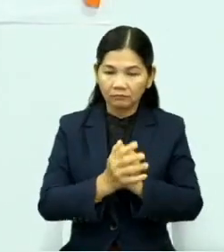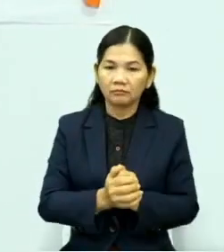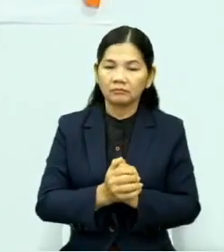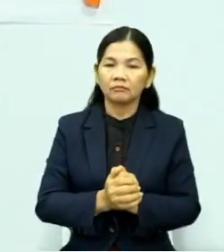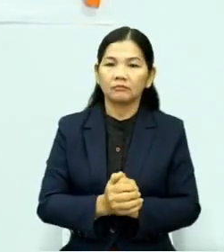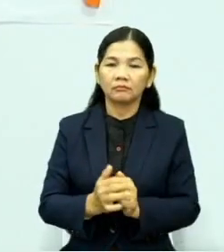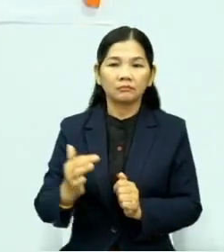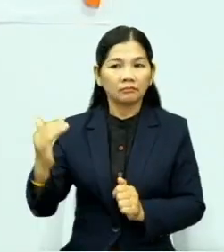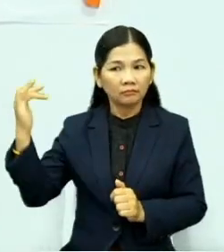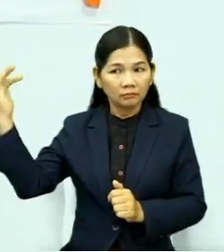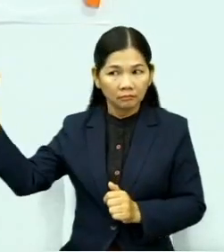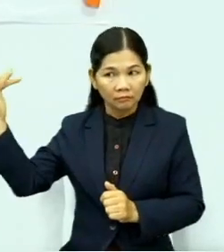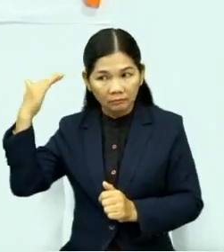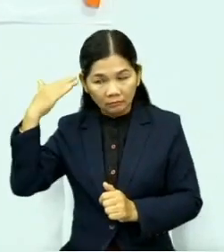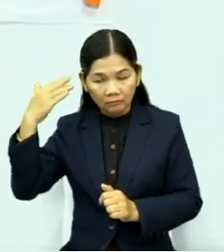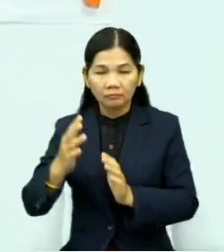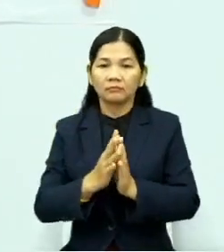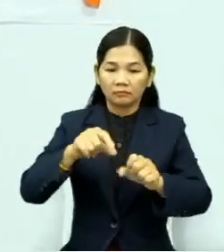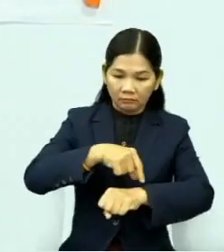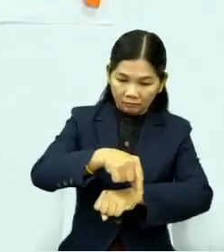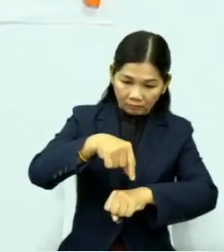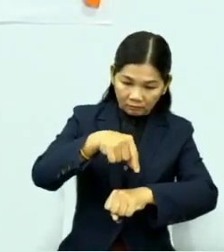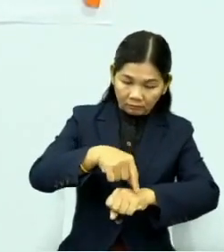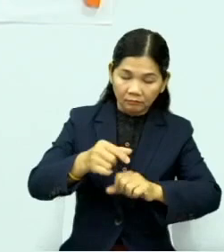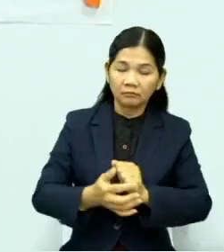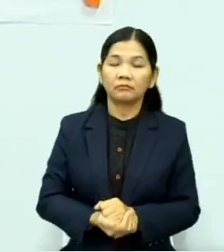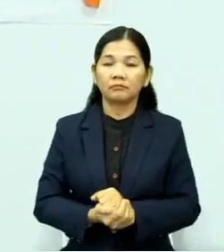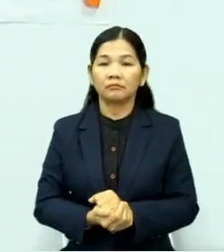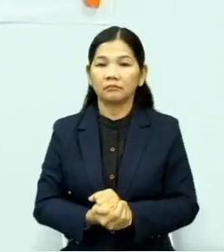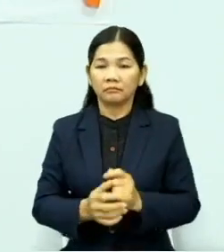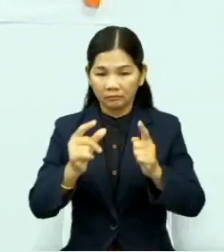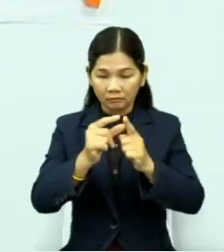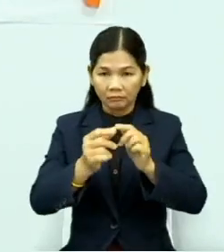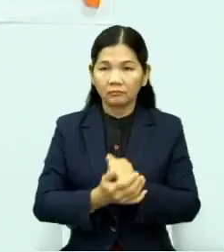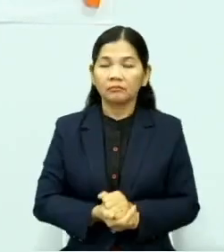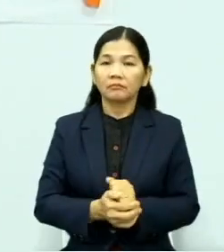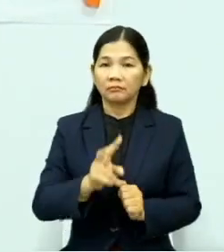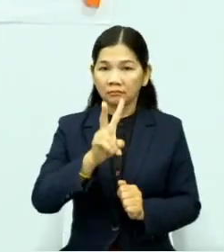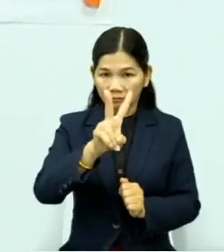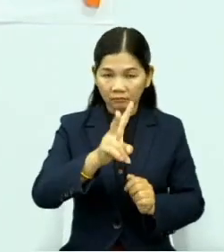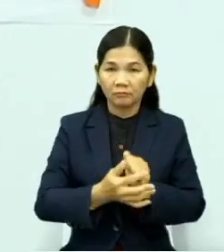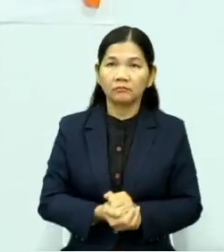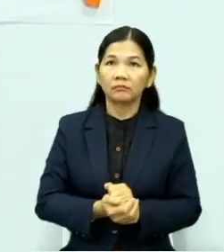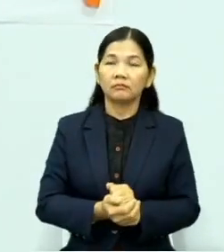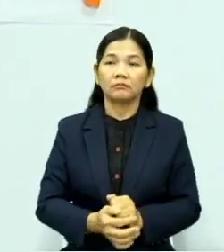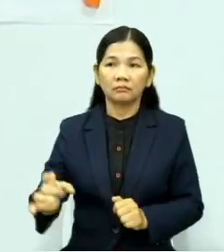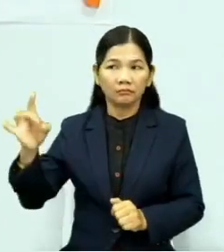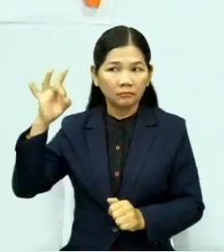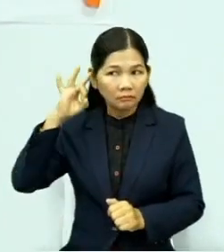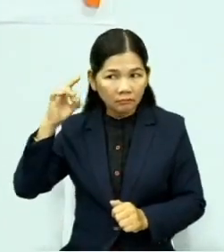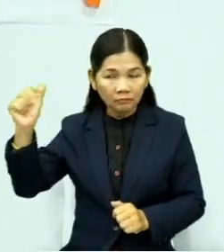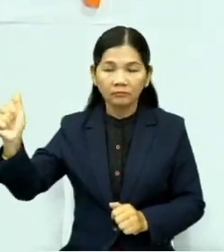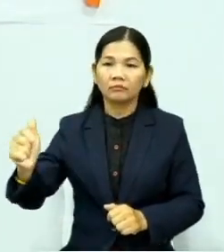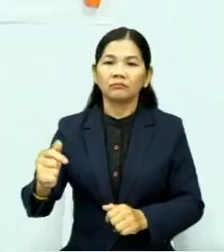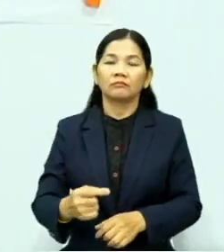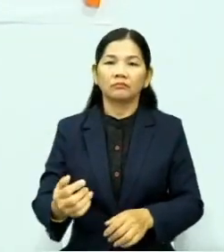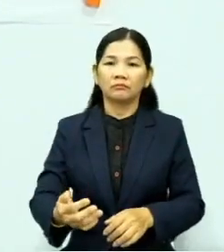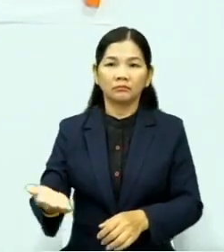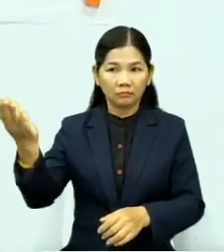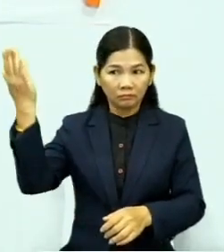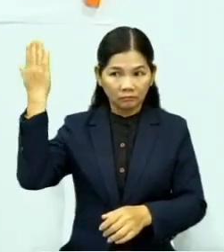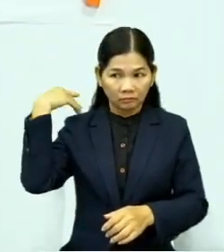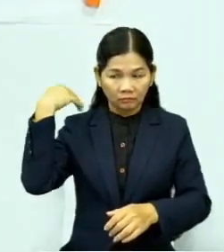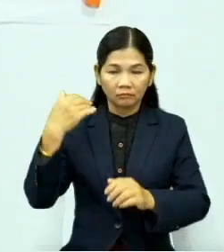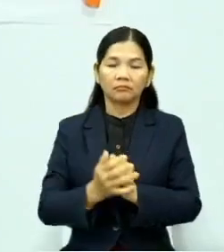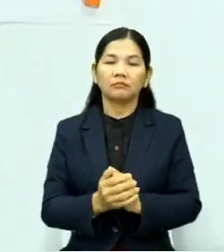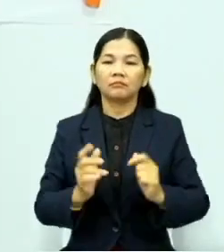xâm niếng nâng miên bị ca hay dưỡng nè khả nít cứ dưỡng miên bị bị đá cứ bị bị rúa nâng bị dố dù lùng chẳng